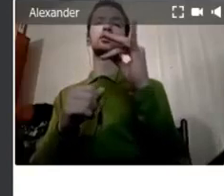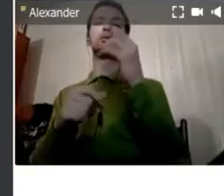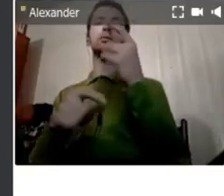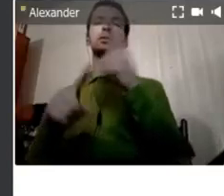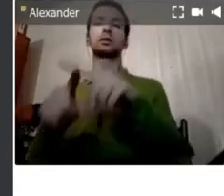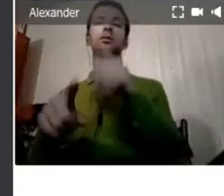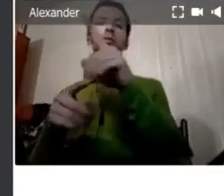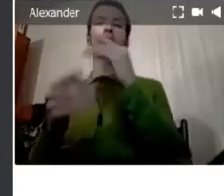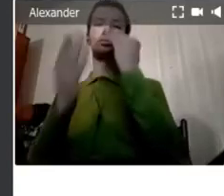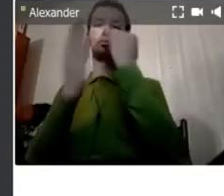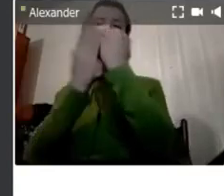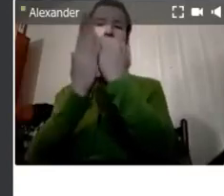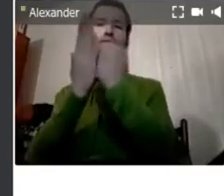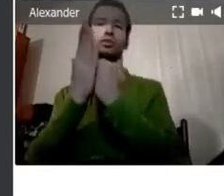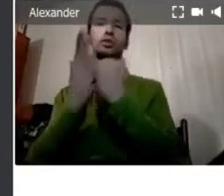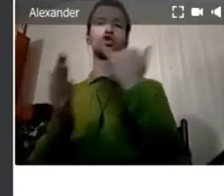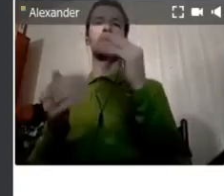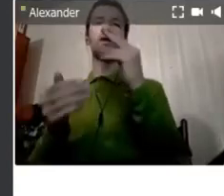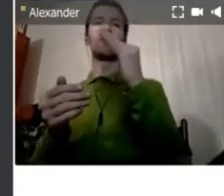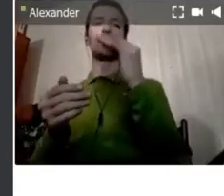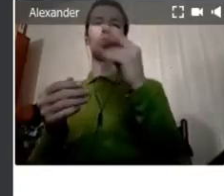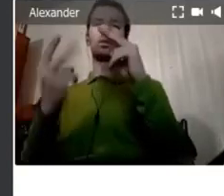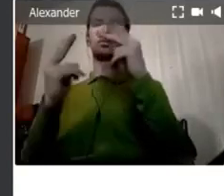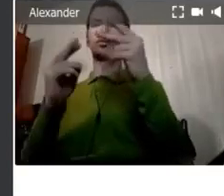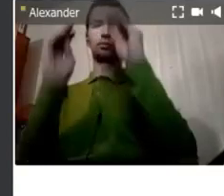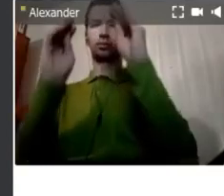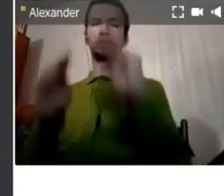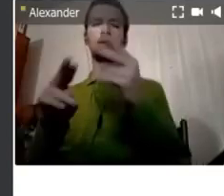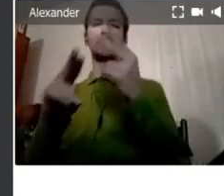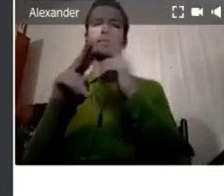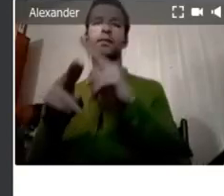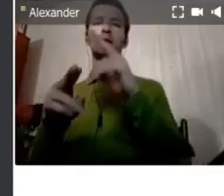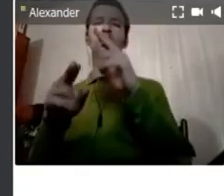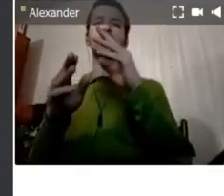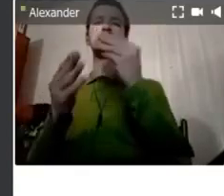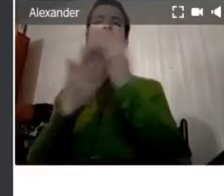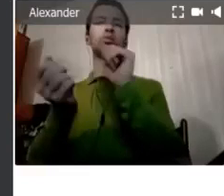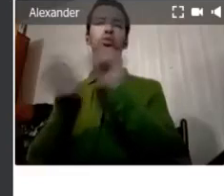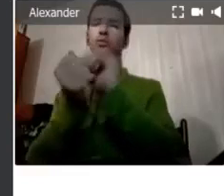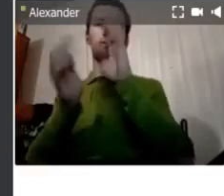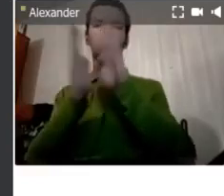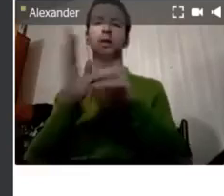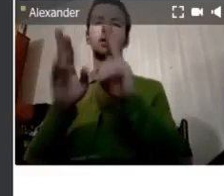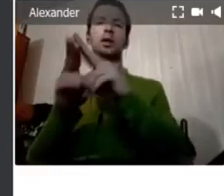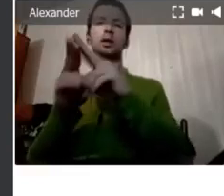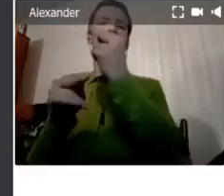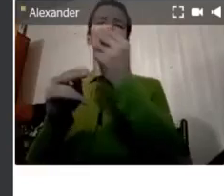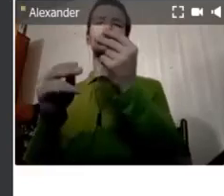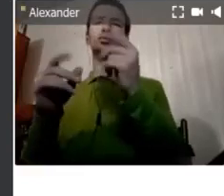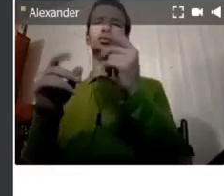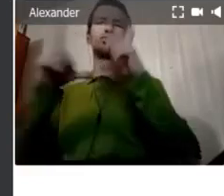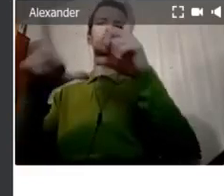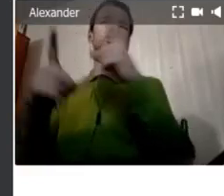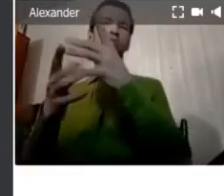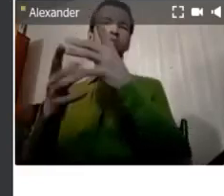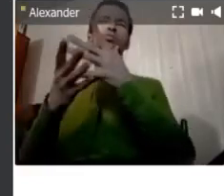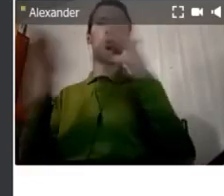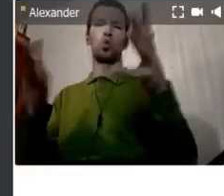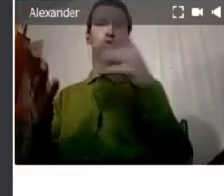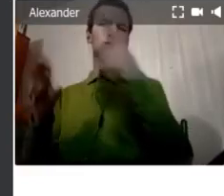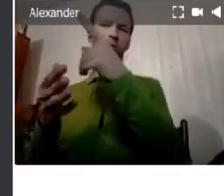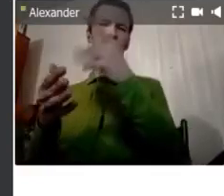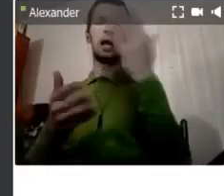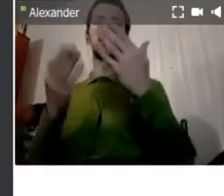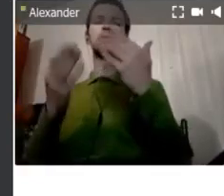которые прилагаются. Это только, вы вдумайтесь, сейчас вы увидите цифру и поймете, почему я так говорю. 36 миллионов 400